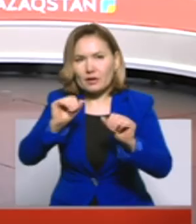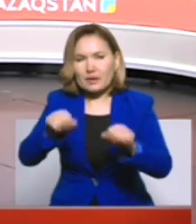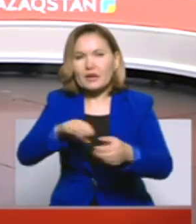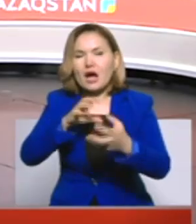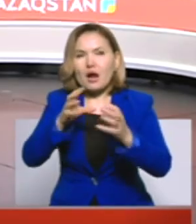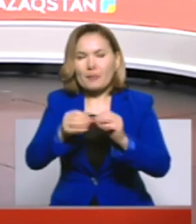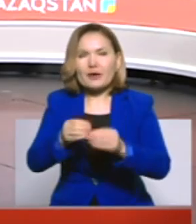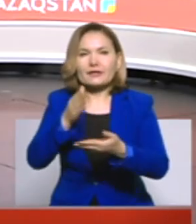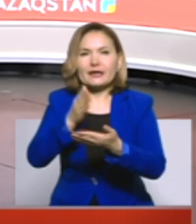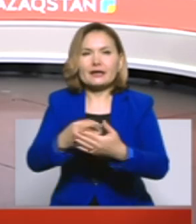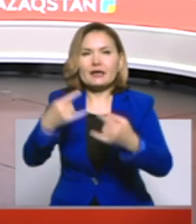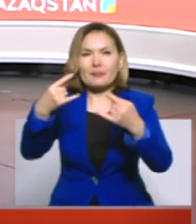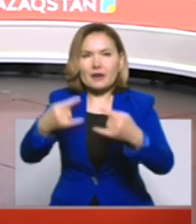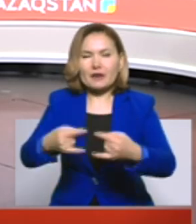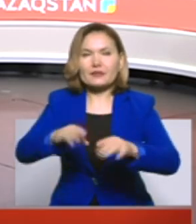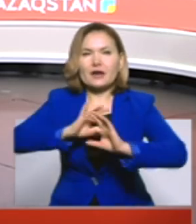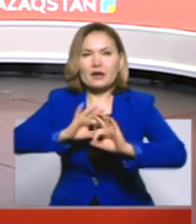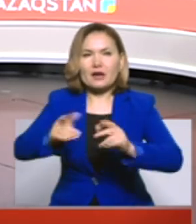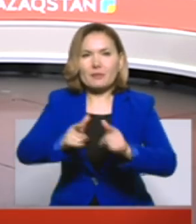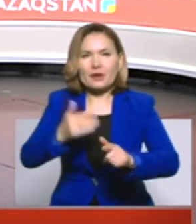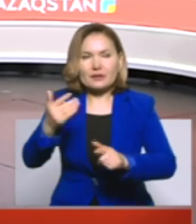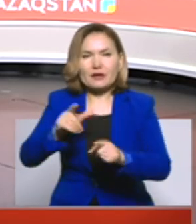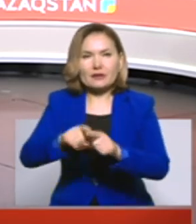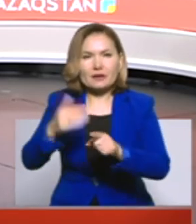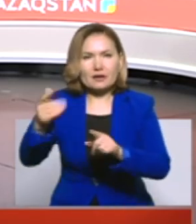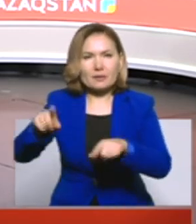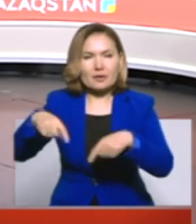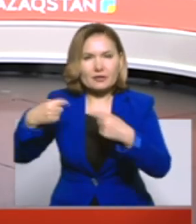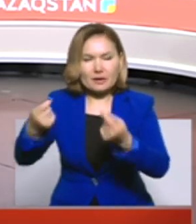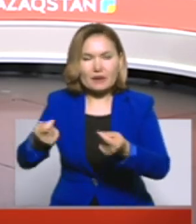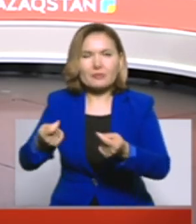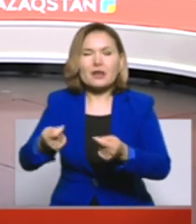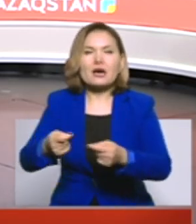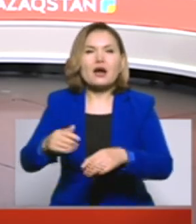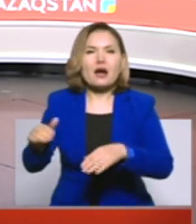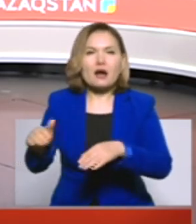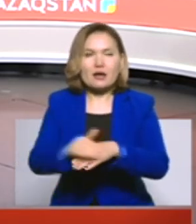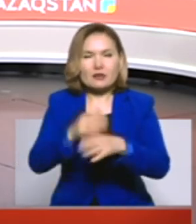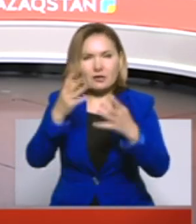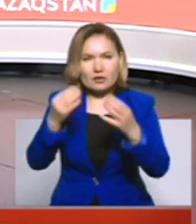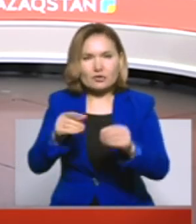тілшіміз Динара Жарқынбек тікелей байланысқа шықты. Динара, сөз сізде.